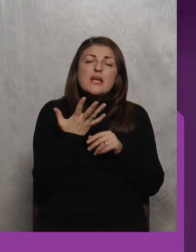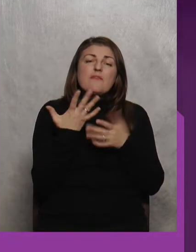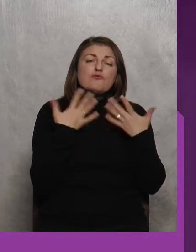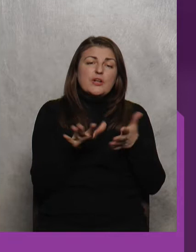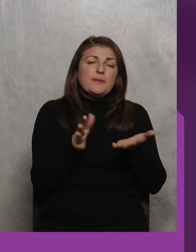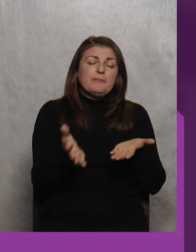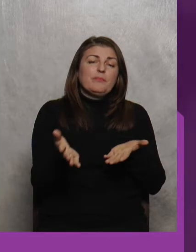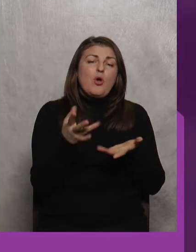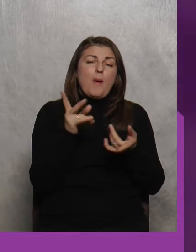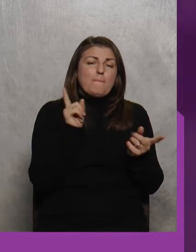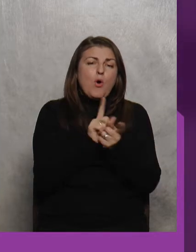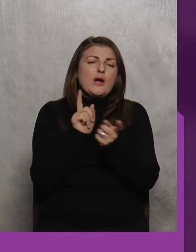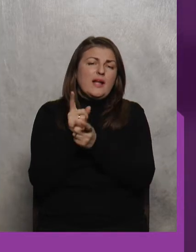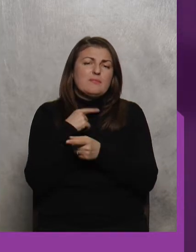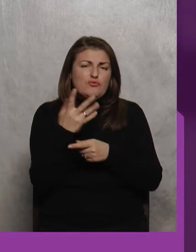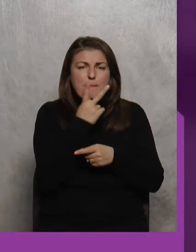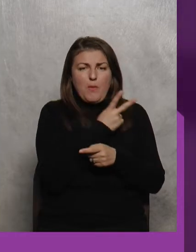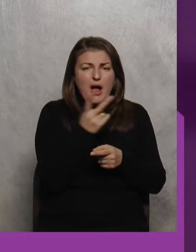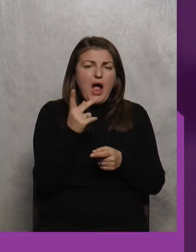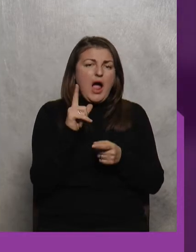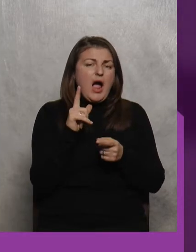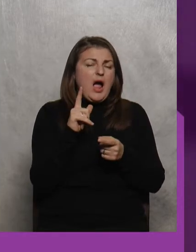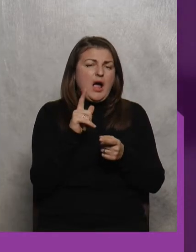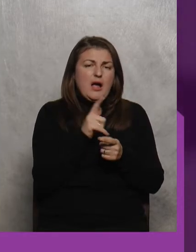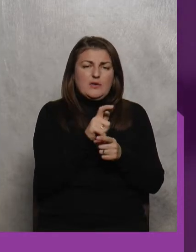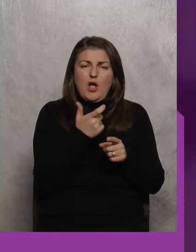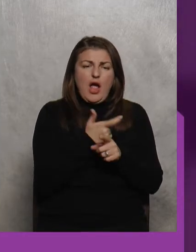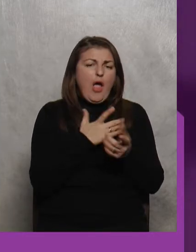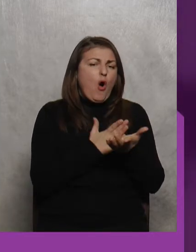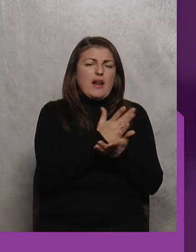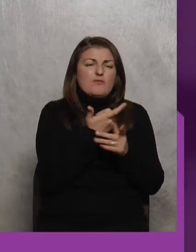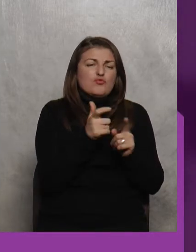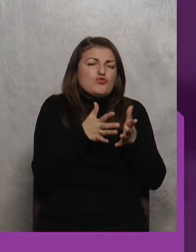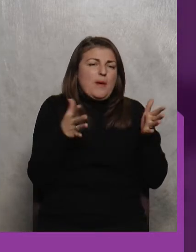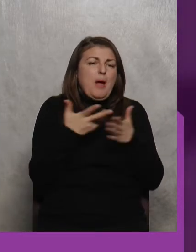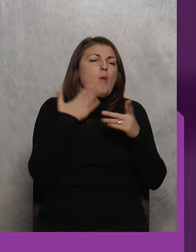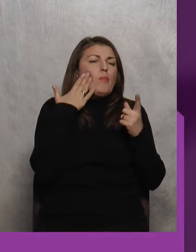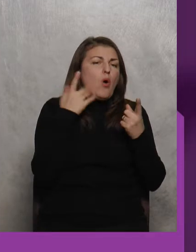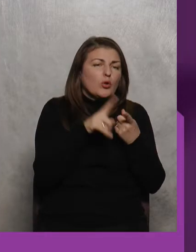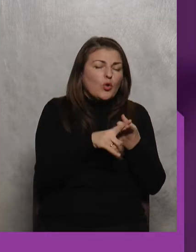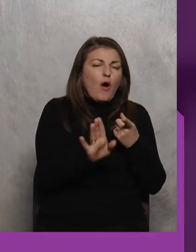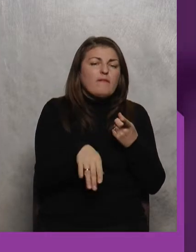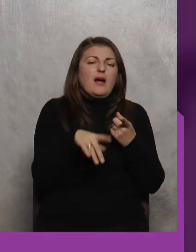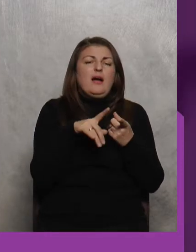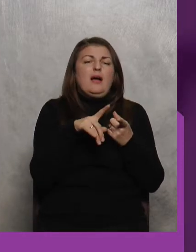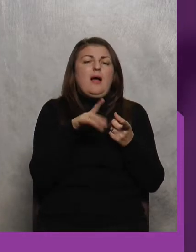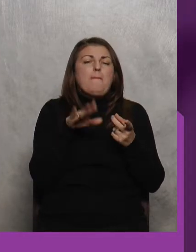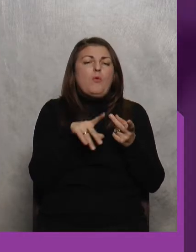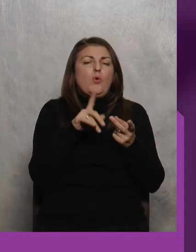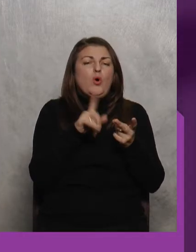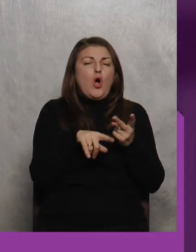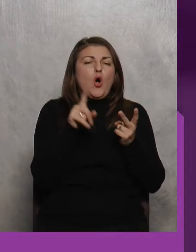вже поєдинків ми побачили, географія не дуже і широка. Молдова, так,